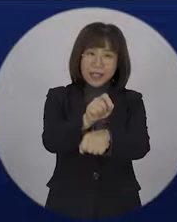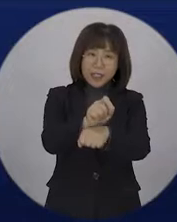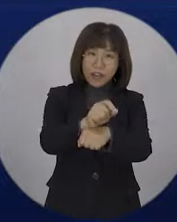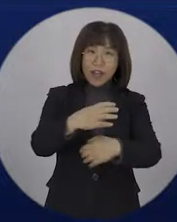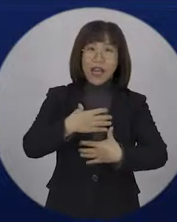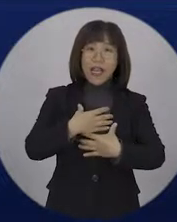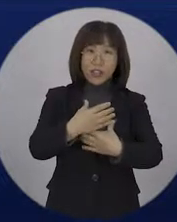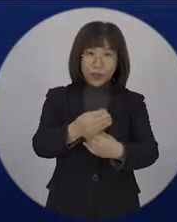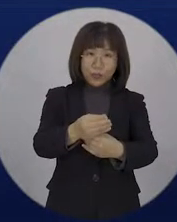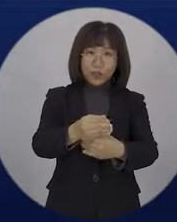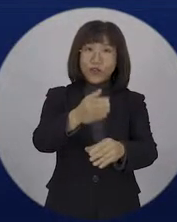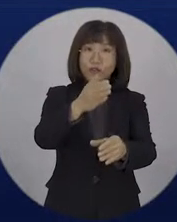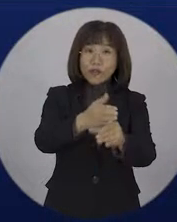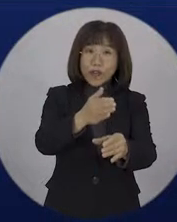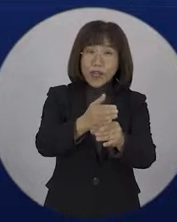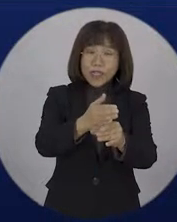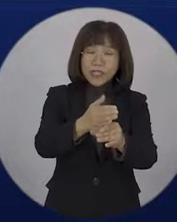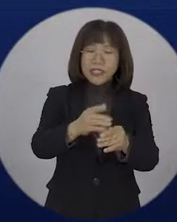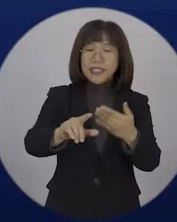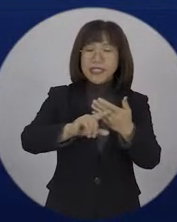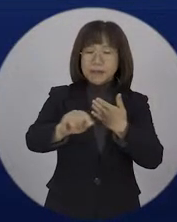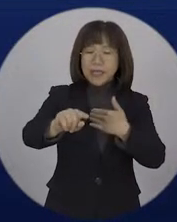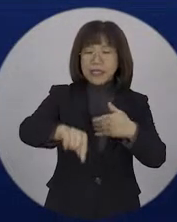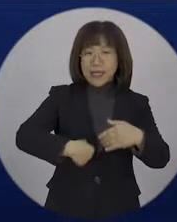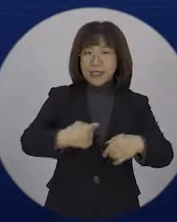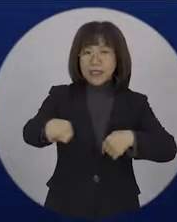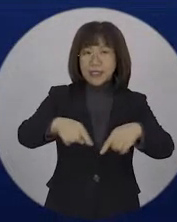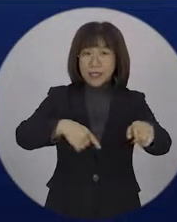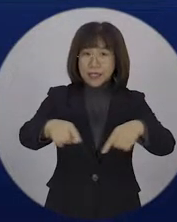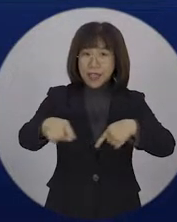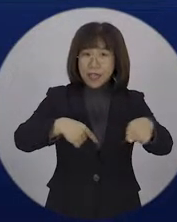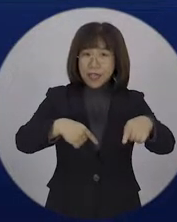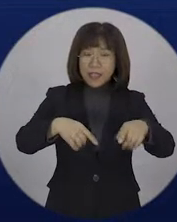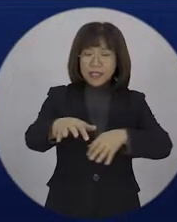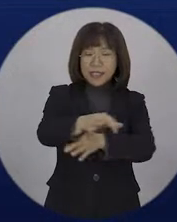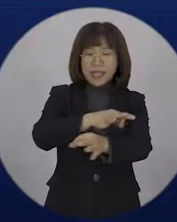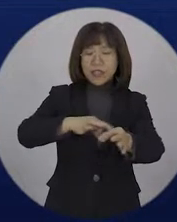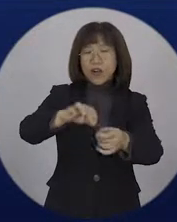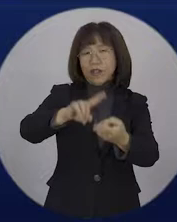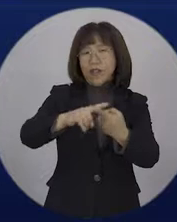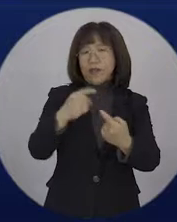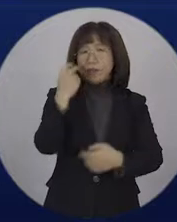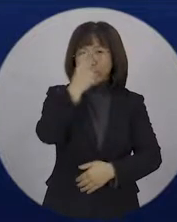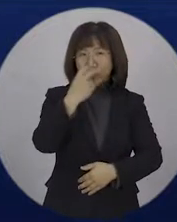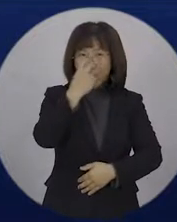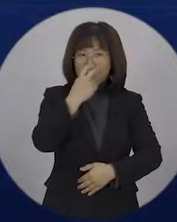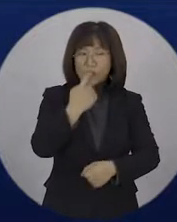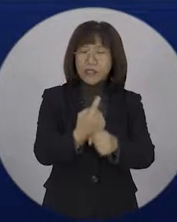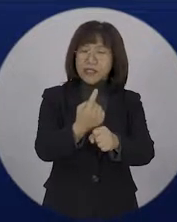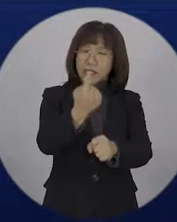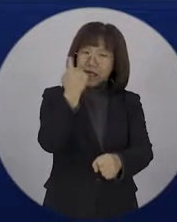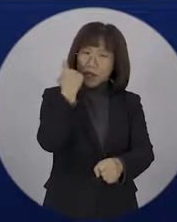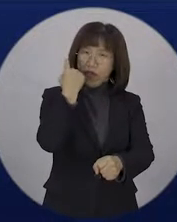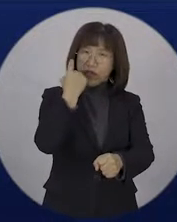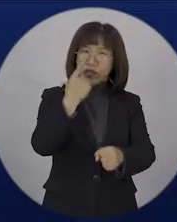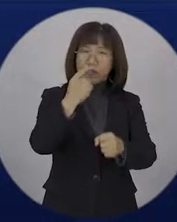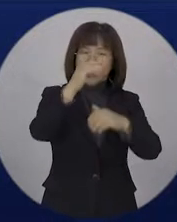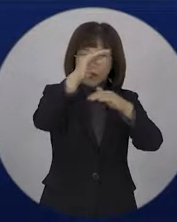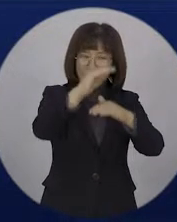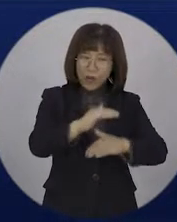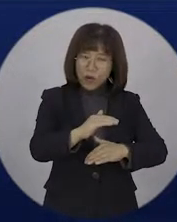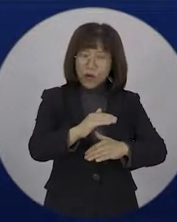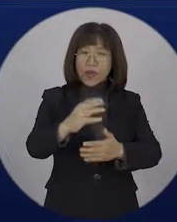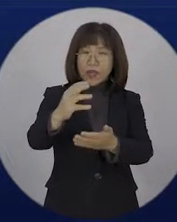행정안전부 주관 지방자치단체 재정분석은 재정현황과 운영성과를 지난해 결산 자료에 근거해